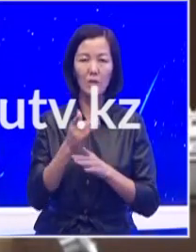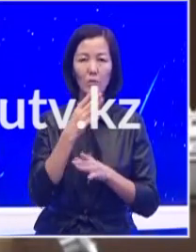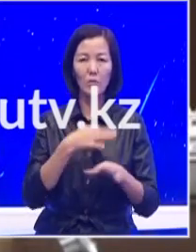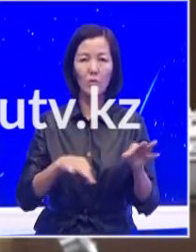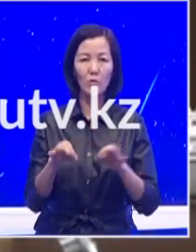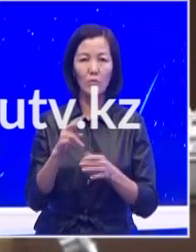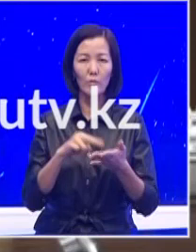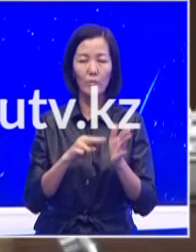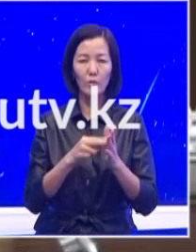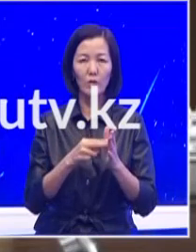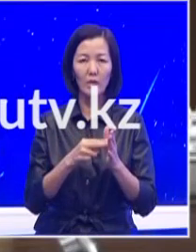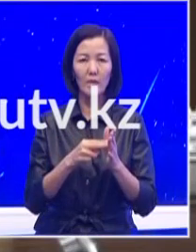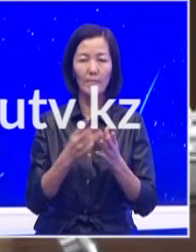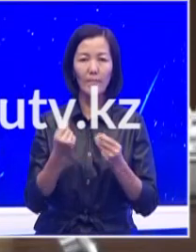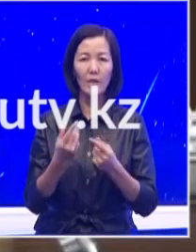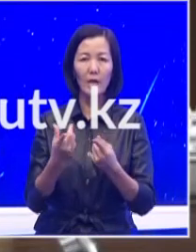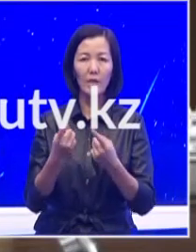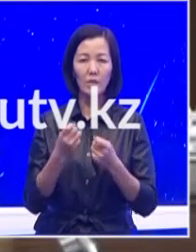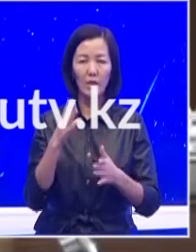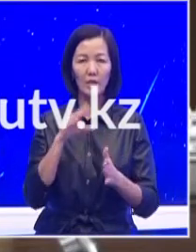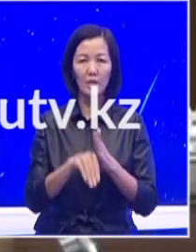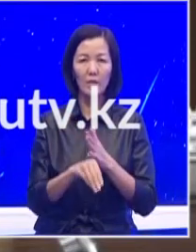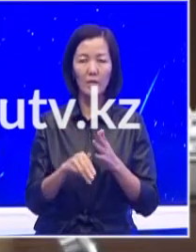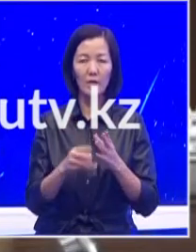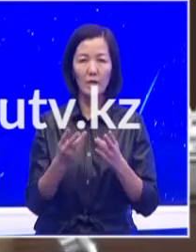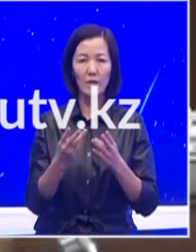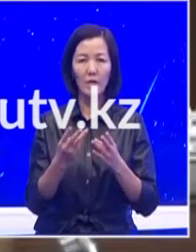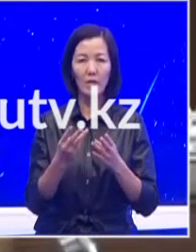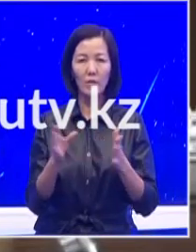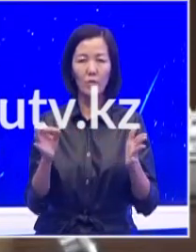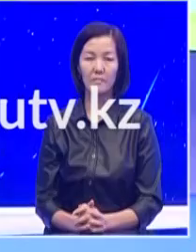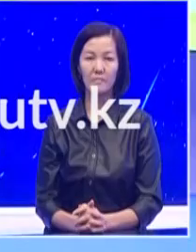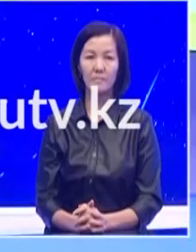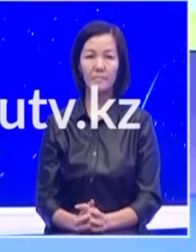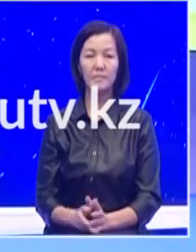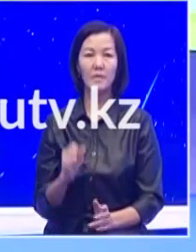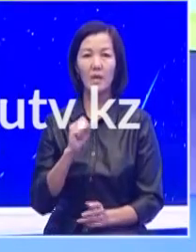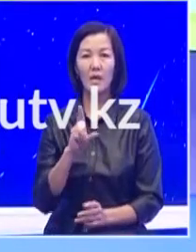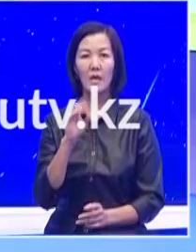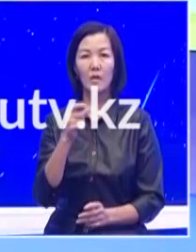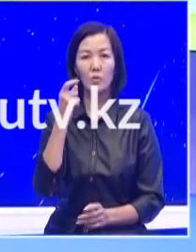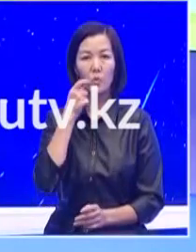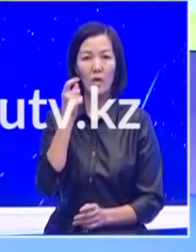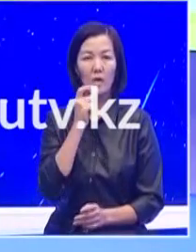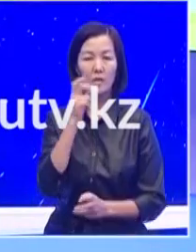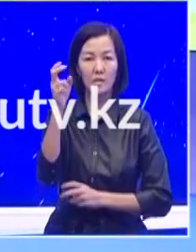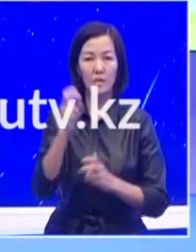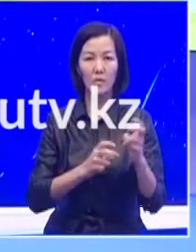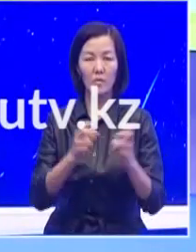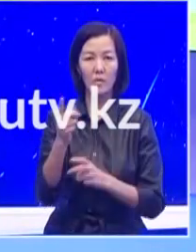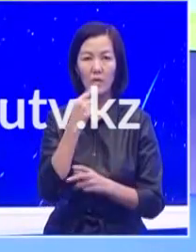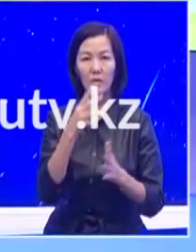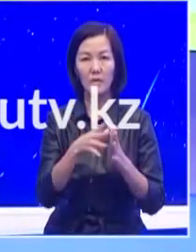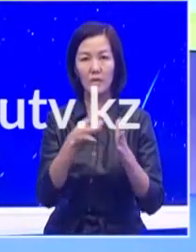бюджет қаражат мен жеке инвестициялар есебінен басым қаржыландыру көзделген. Ақсу қант зауыты қызылша қабылдап